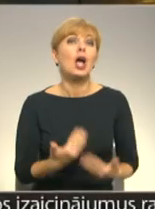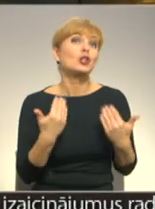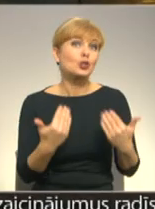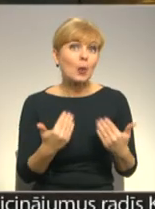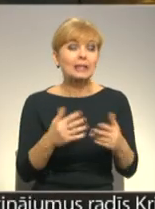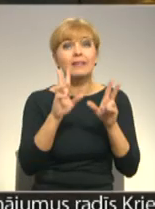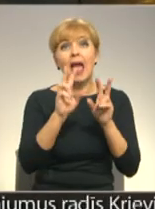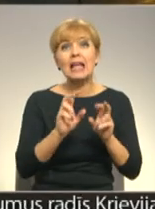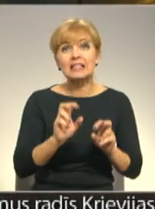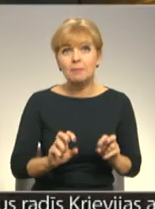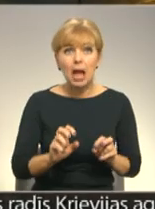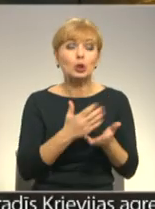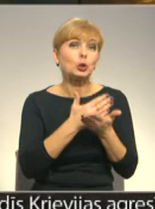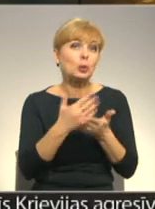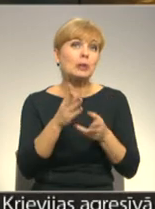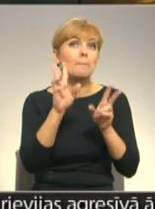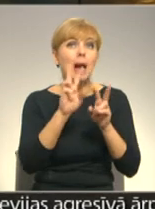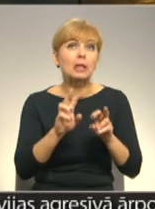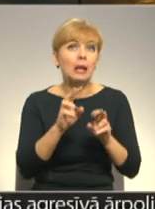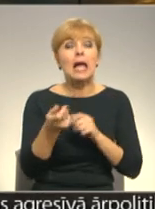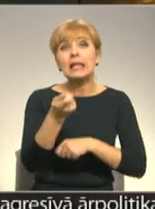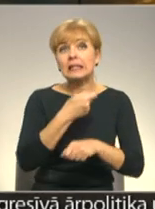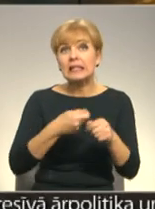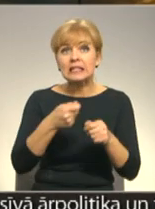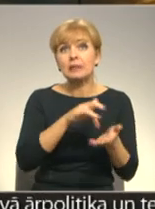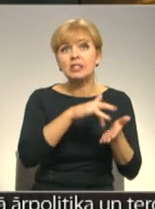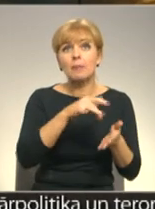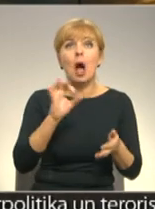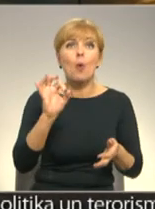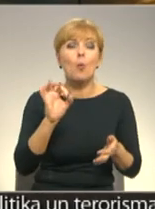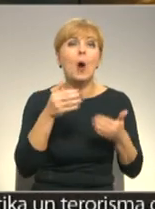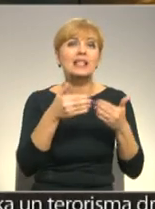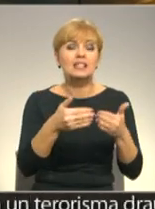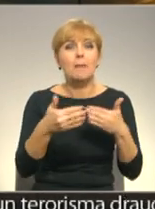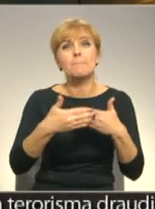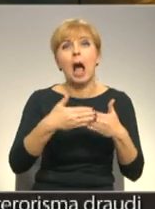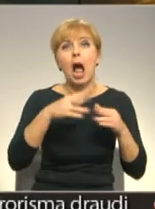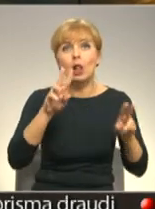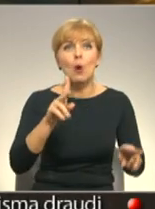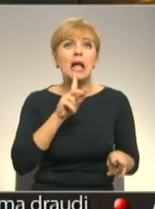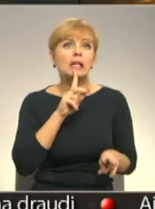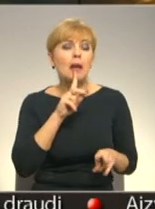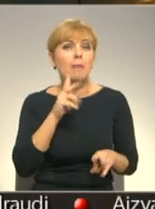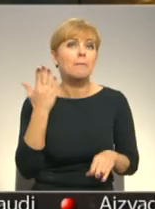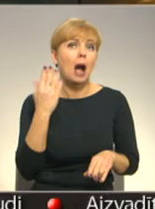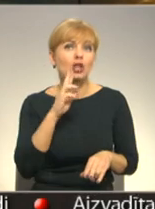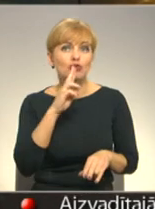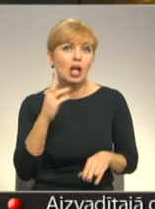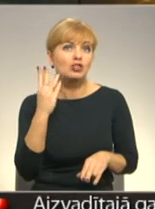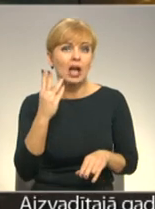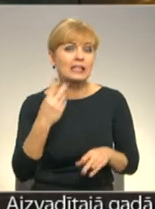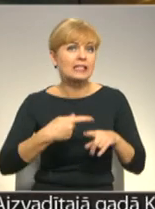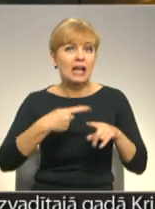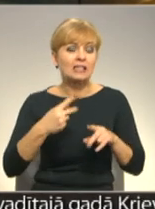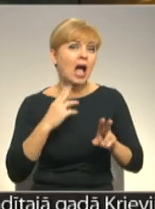Šodien eksperti turpināja pārbaudīt tirsniecības centru Osmalu Liepājā, kur pagājušā nedēļā 4 reizes atskanēja trauksmes signalizācija